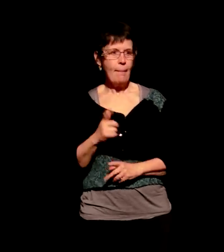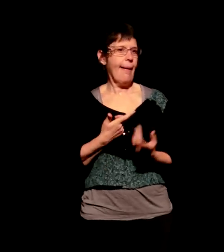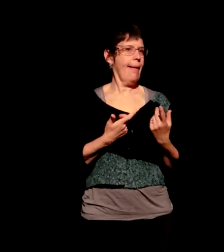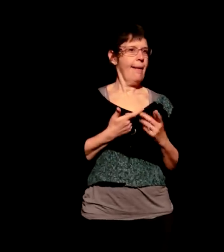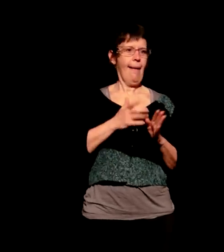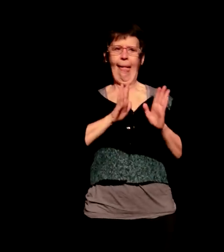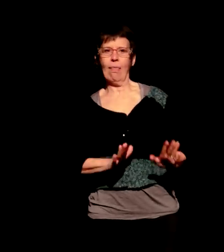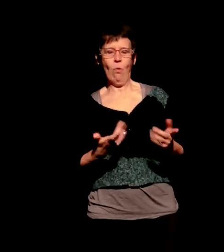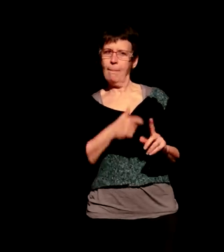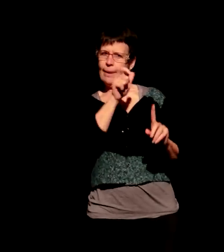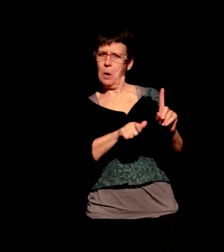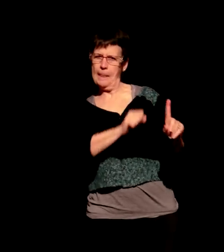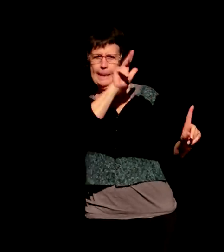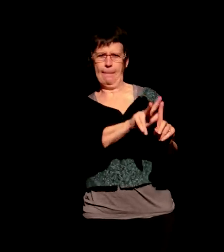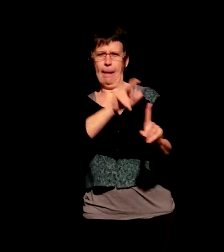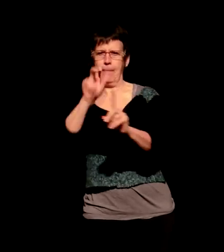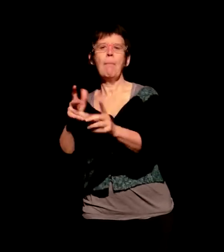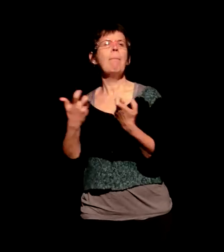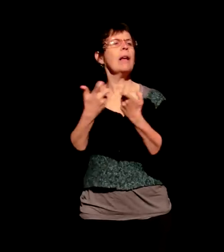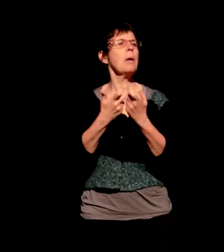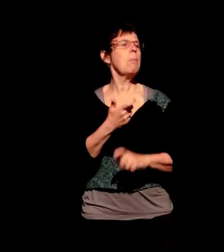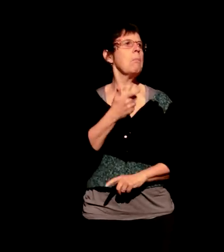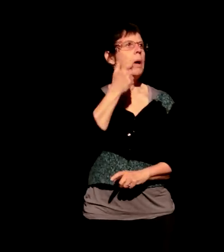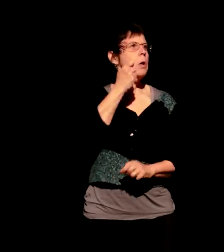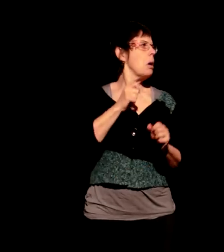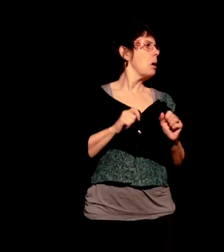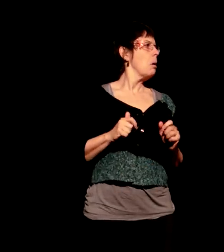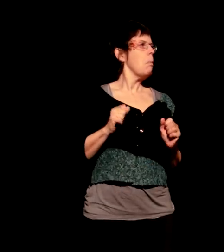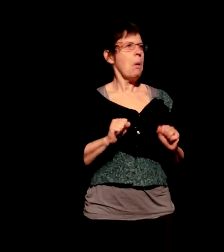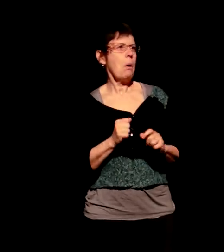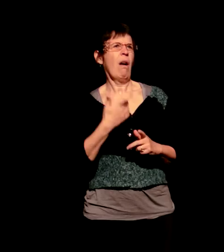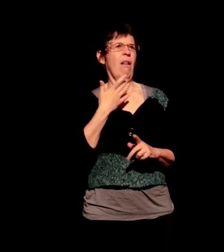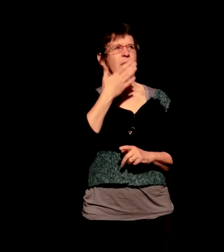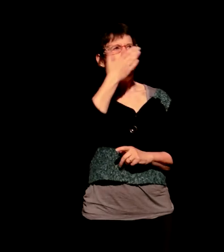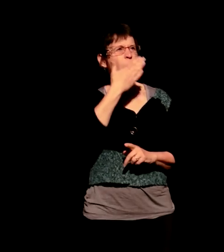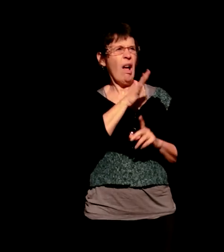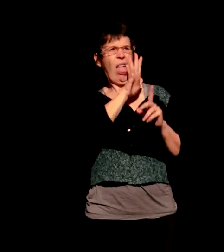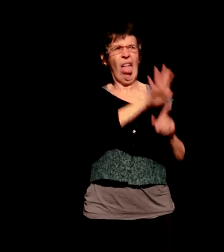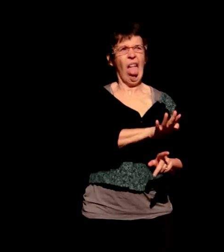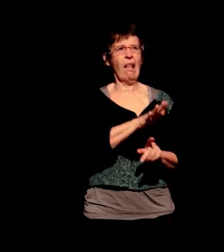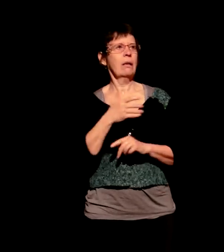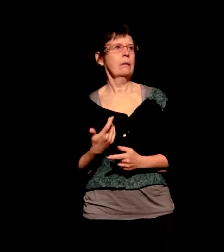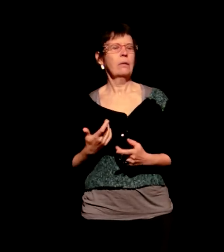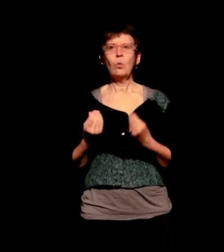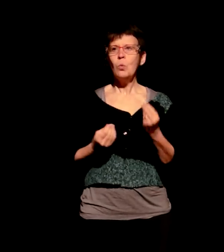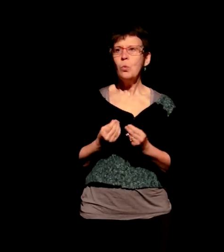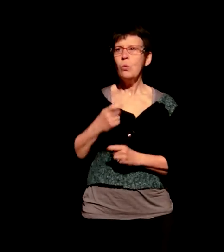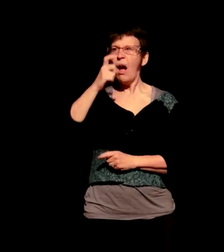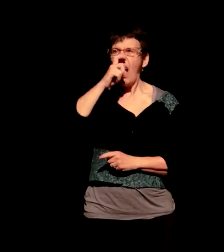Un raciste serait quelqu'un qui déteste tous les Noirs, tous les Arabes, tous les musulmans, tous les Roms, et voilà, qui en aurait une haine